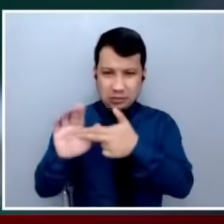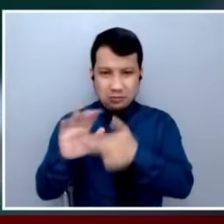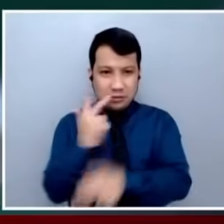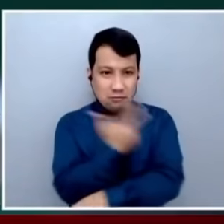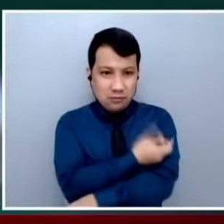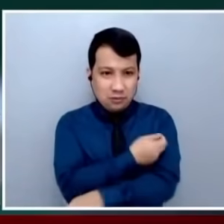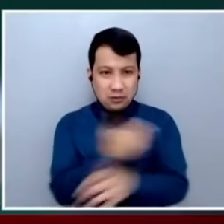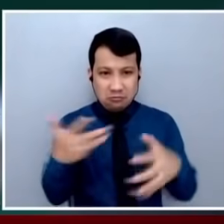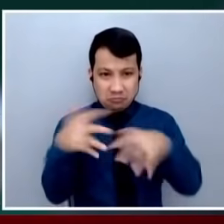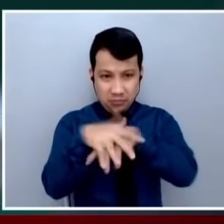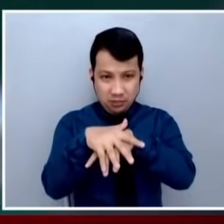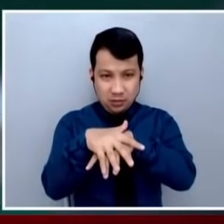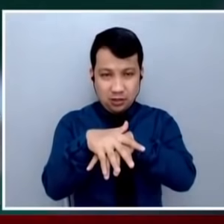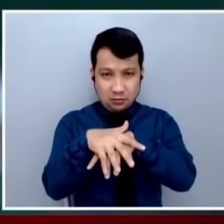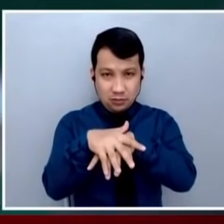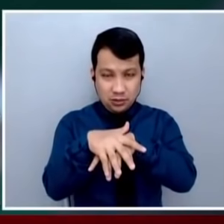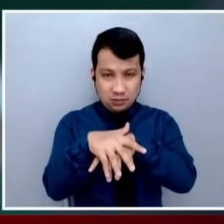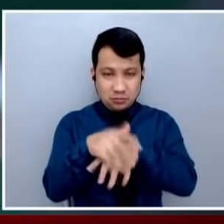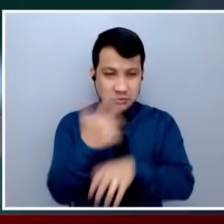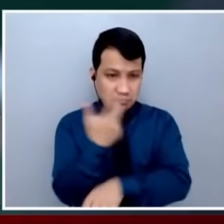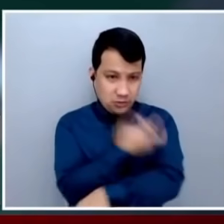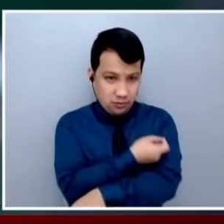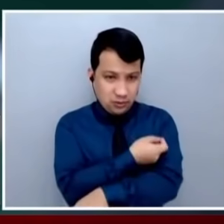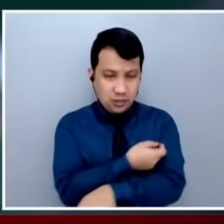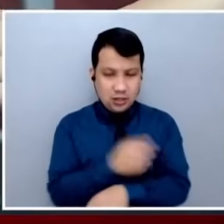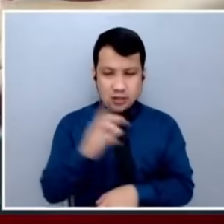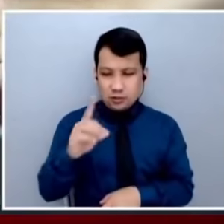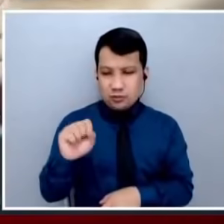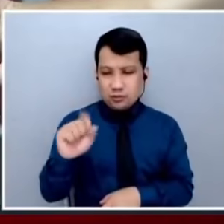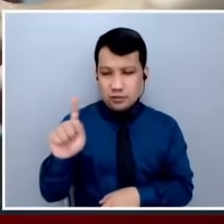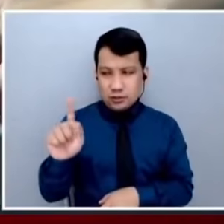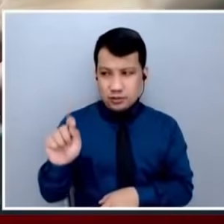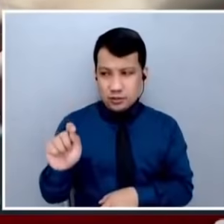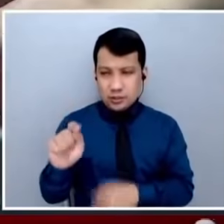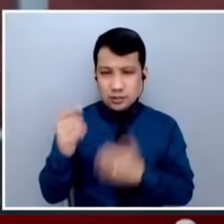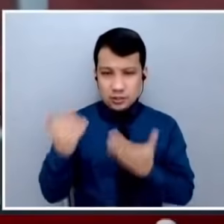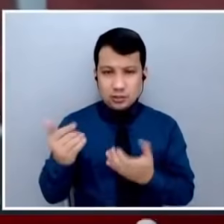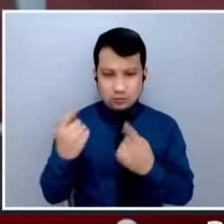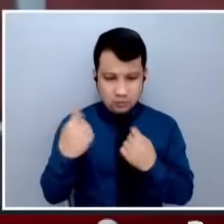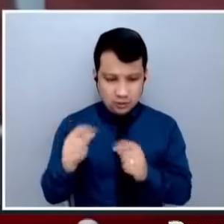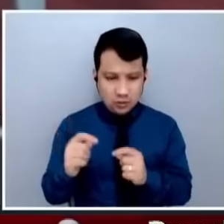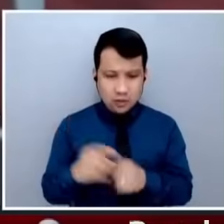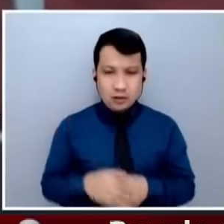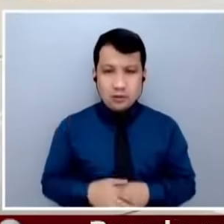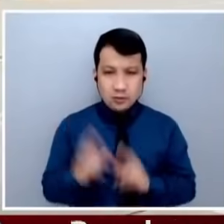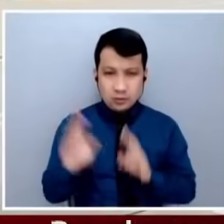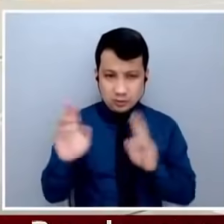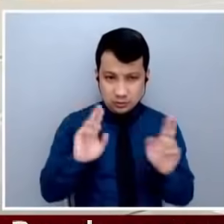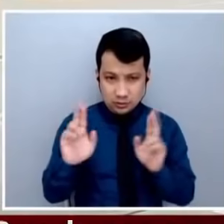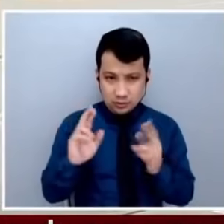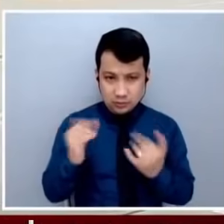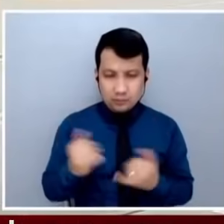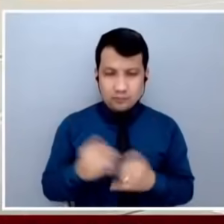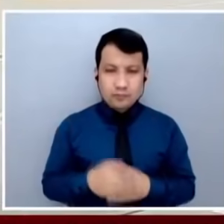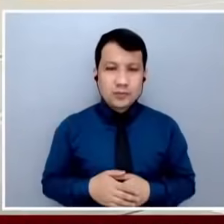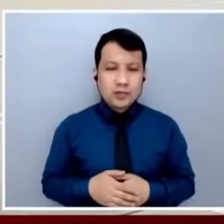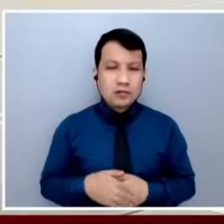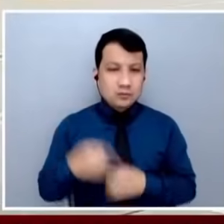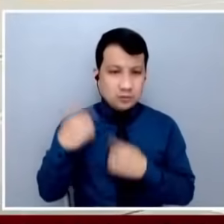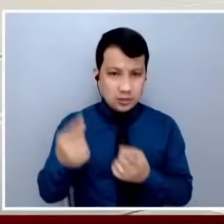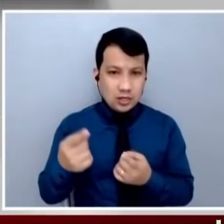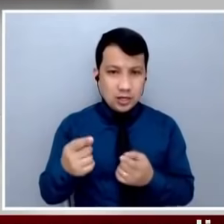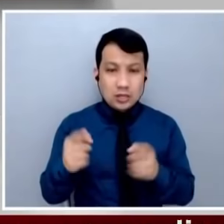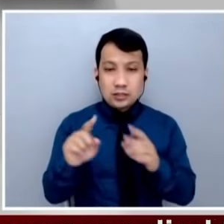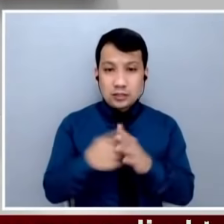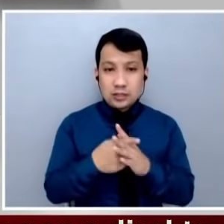Pilipino. Sinimula na ng Department of Science and Technology ang pagsasagawa ng dry run bilang paghahanda rito. Una itong isinagawa sa Marikina